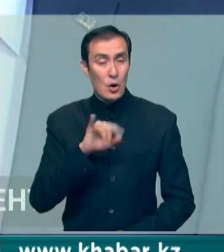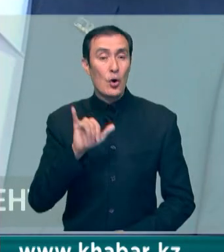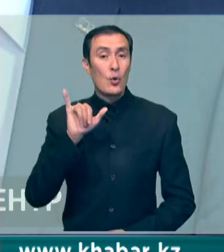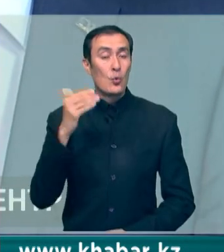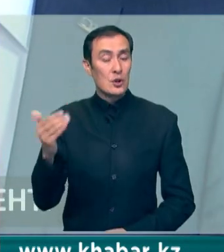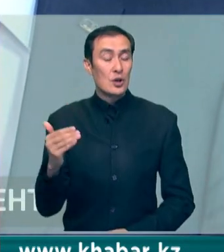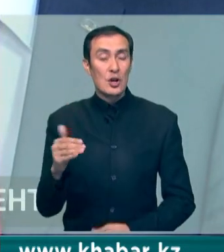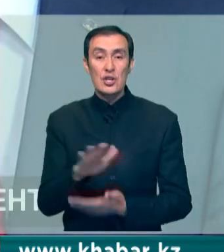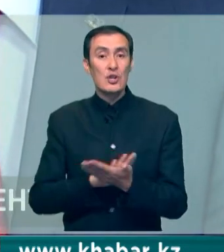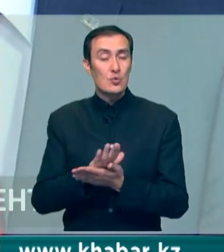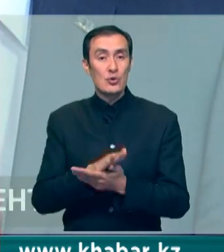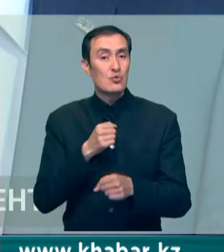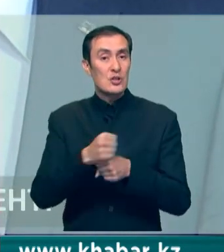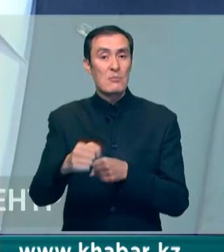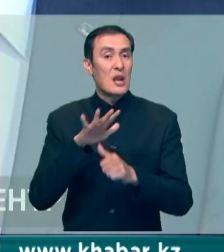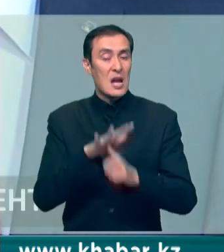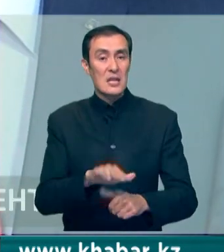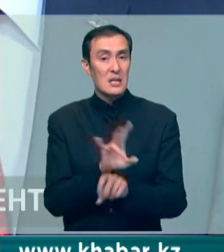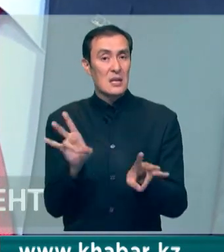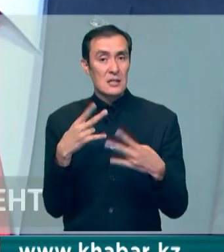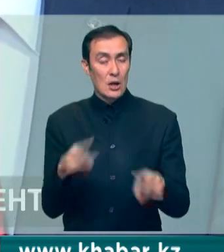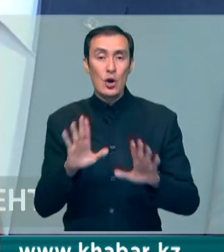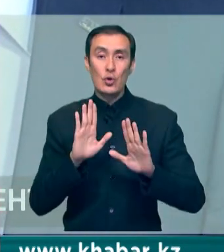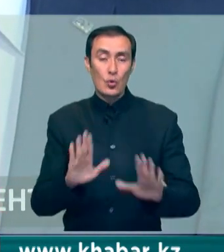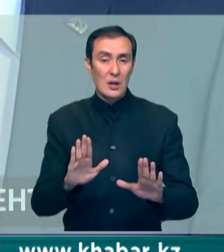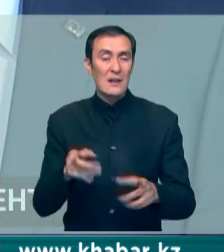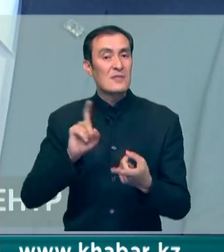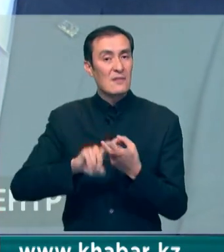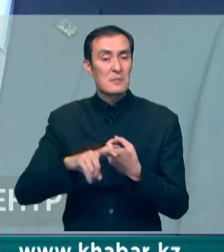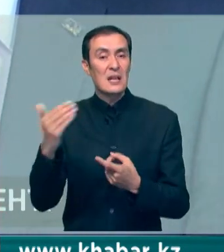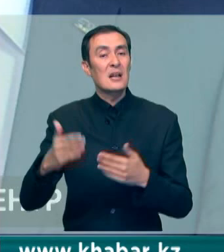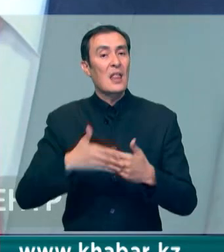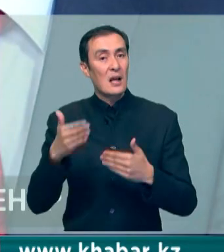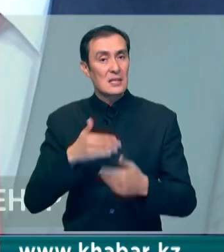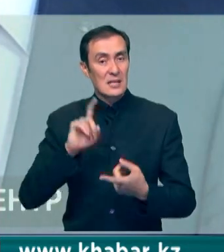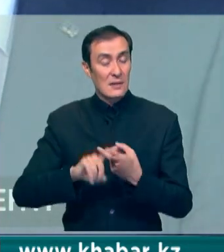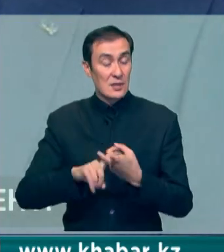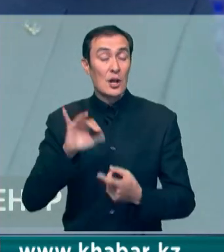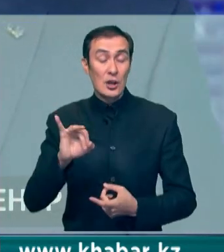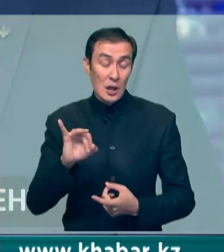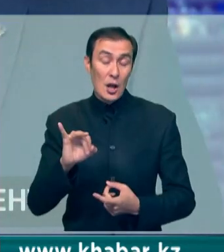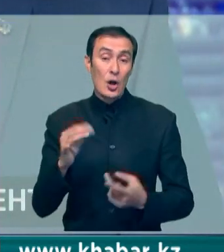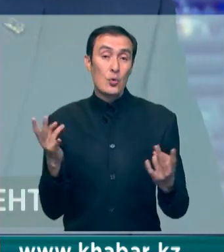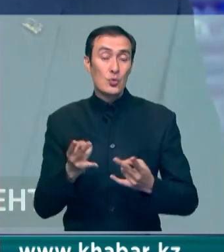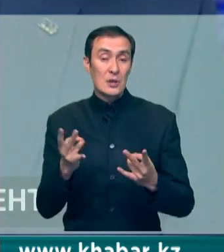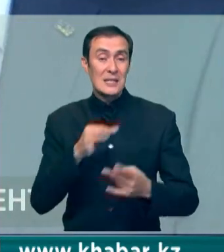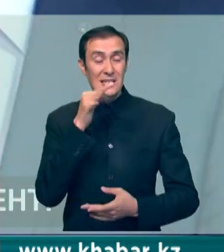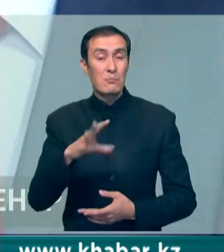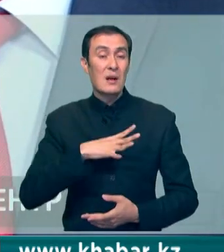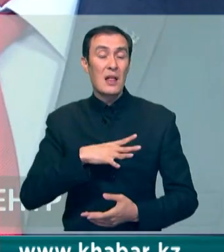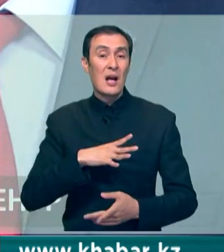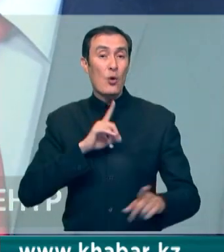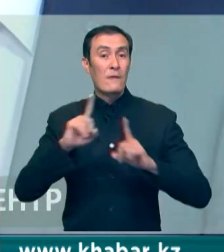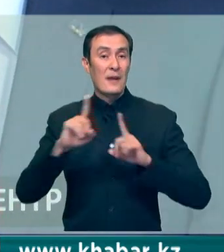ни о чём не должны ущемляться только в зависимости от вида наказания и вот здесь хотелось бы отметить что недавно была